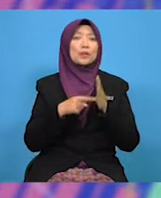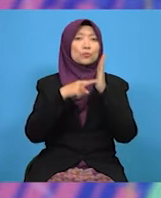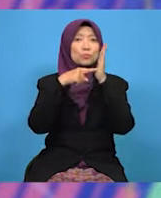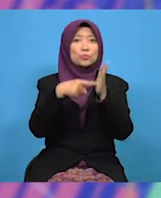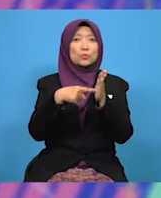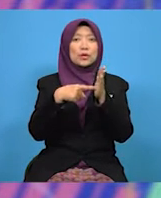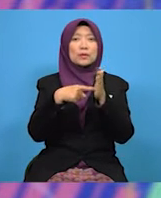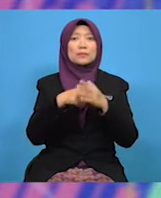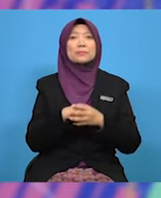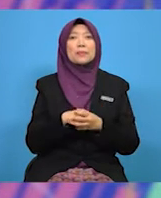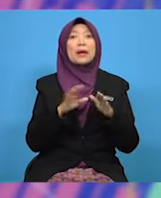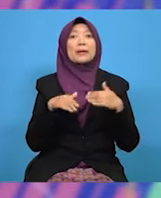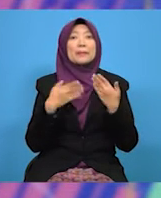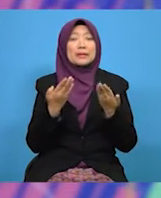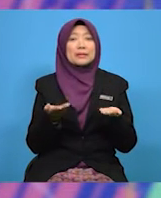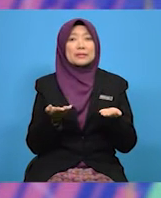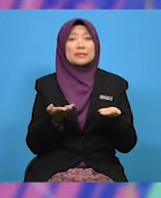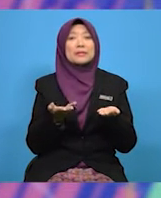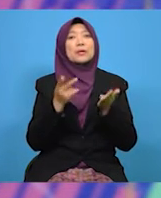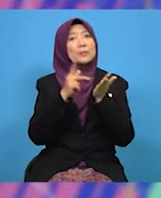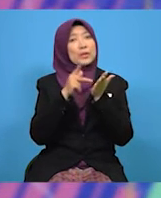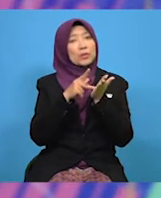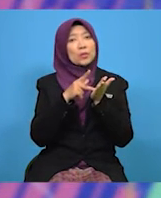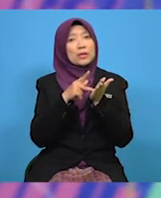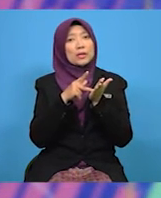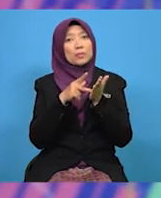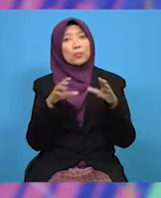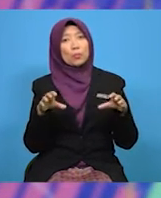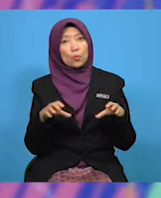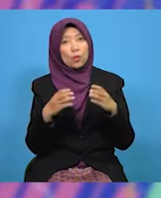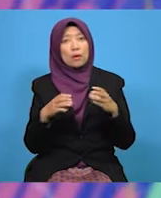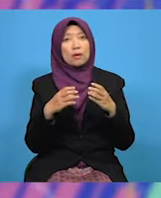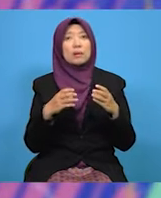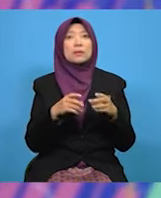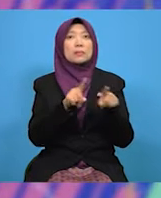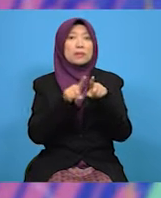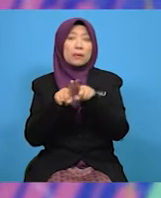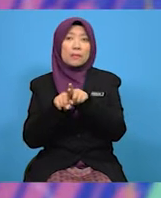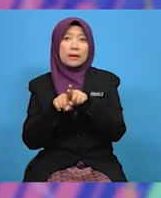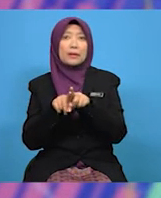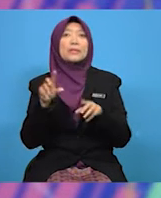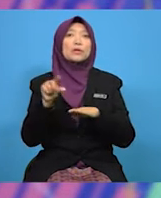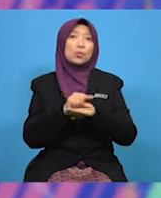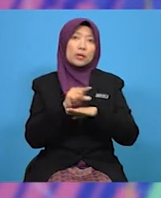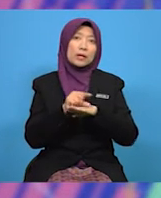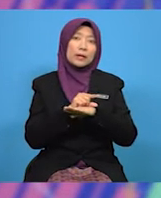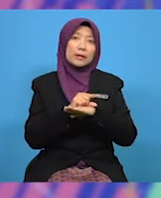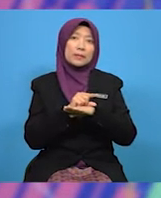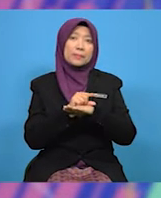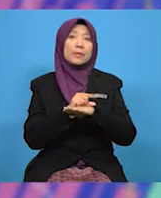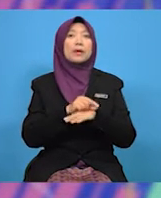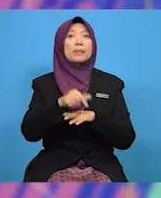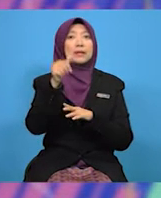akan tunjukan Hai bagaimana penghitungan dimulai melalui kaedah persamaan menggunakan